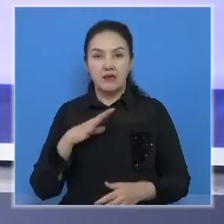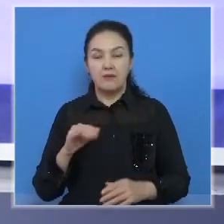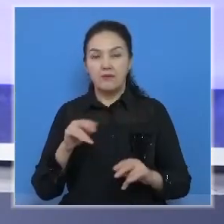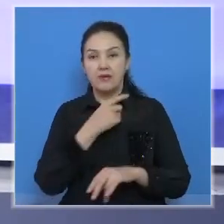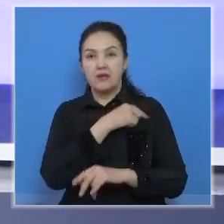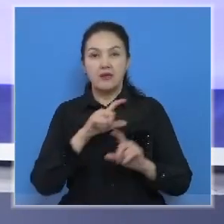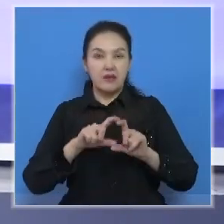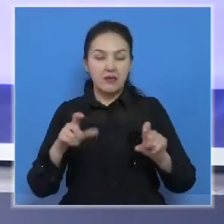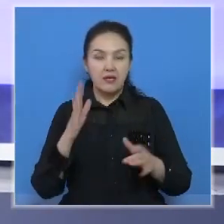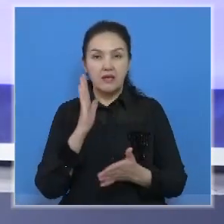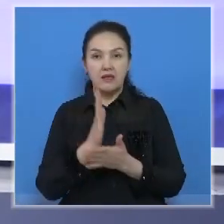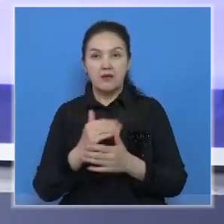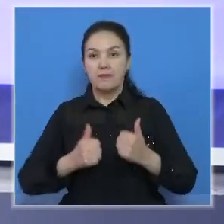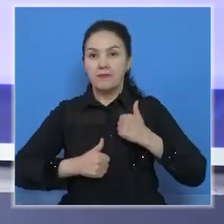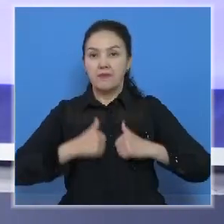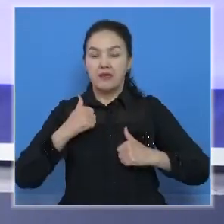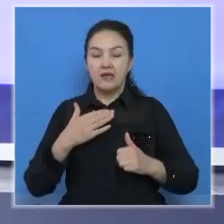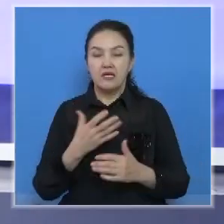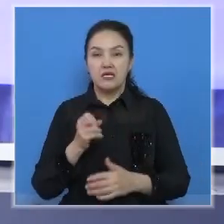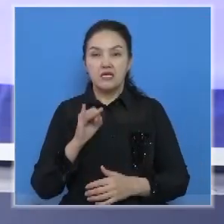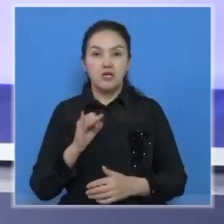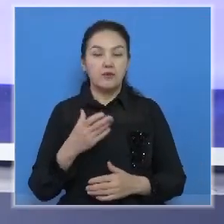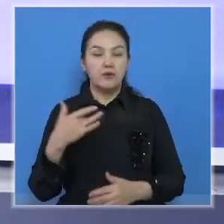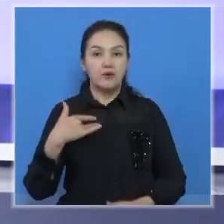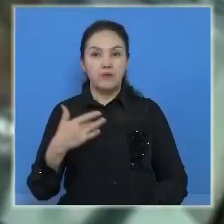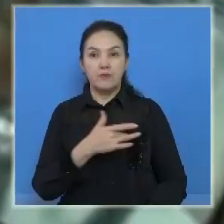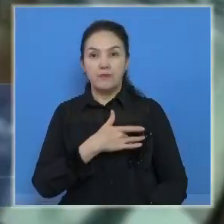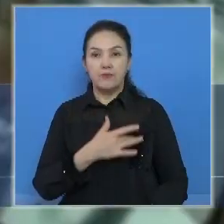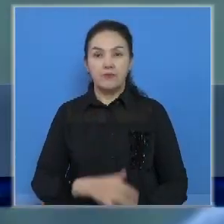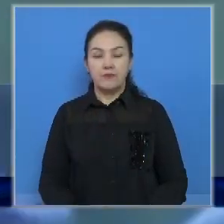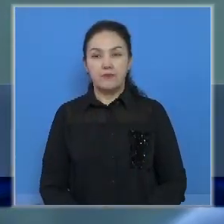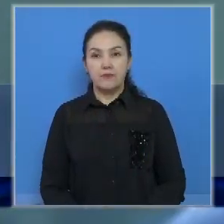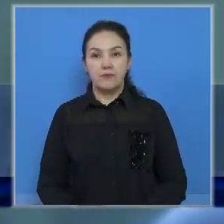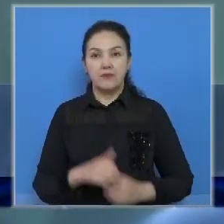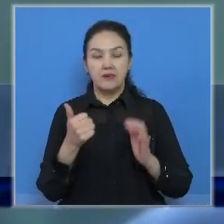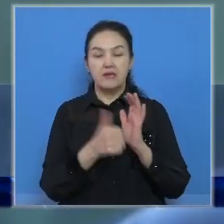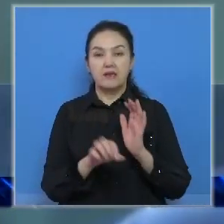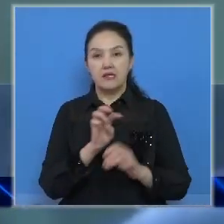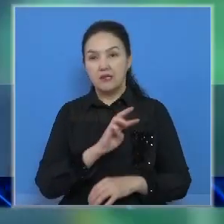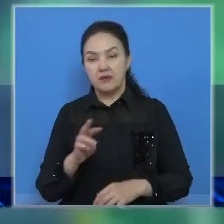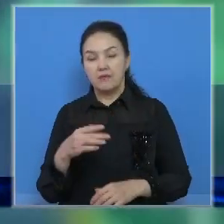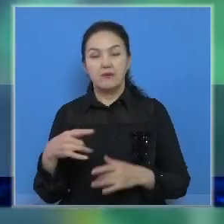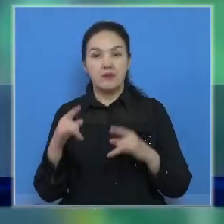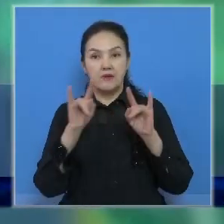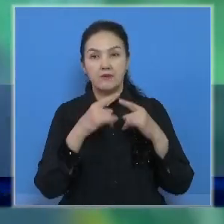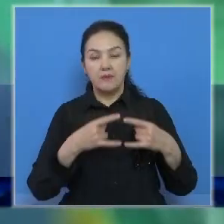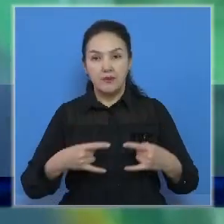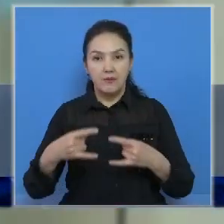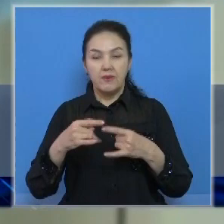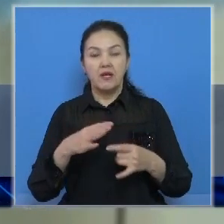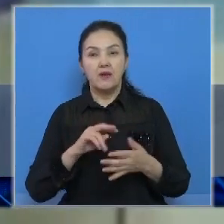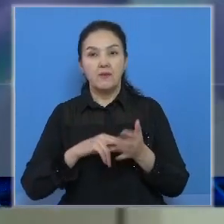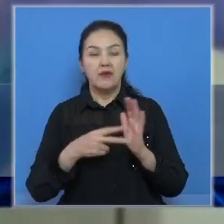больнице. Есть повод для гордости в части диагностики туберкулеза. 60 минут на диагностику и 80 минут на определение